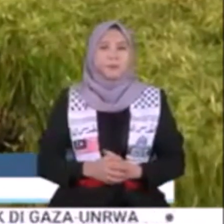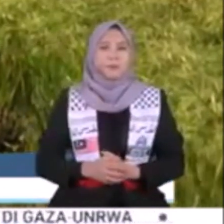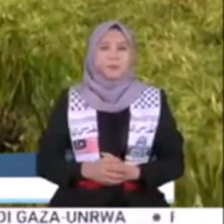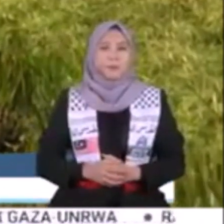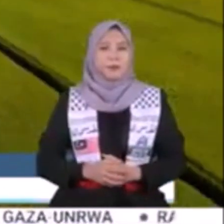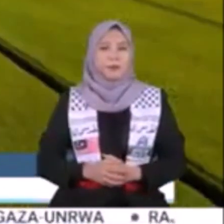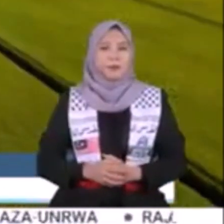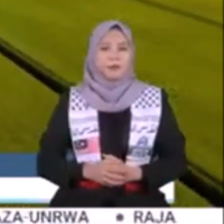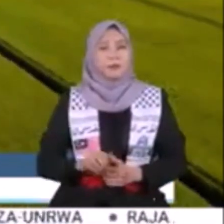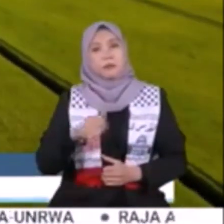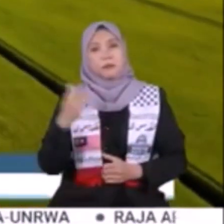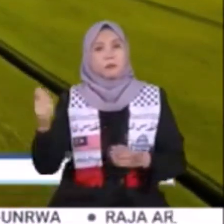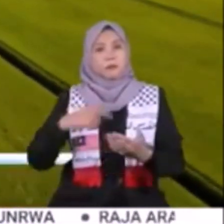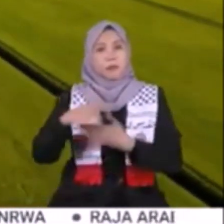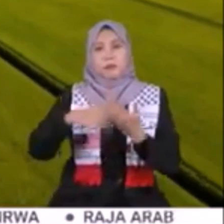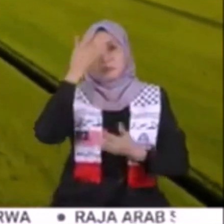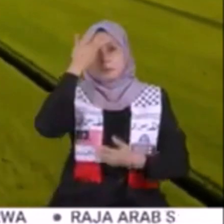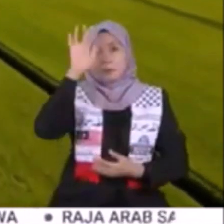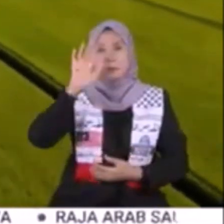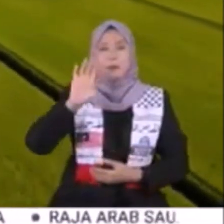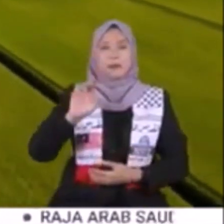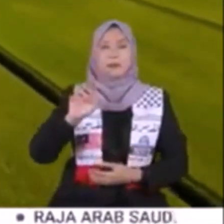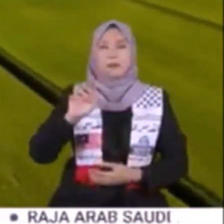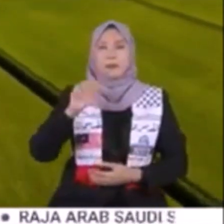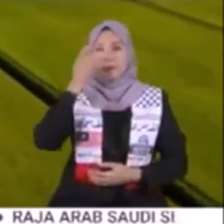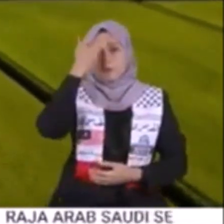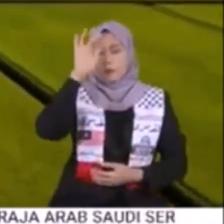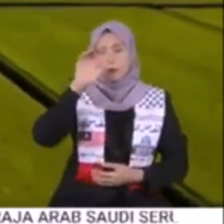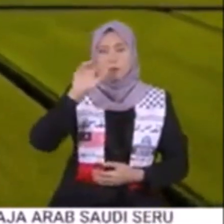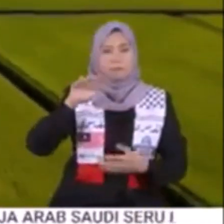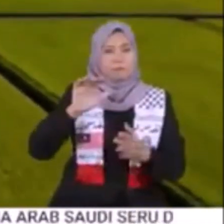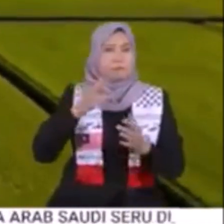Dua inisiatif lain melaksana Smart SPB Alas Kinchan